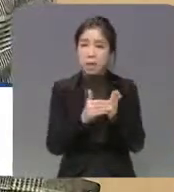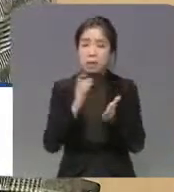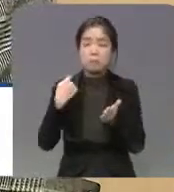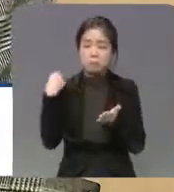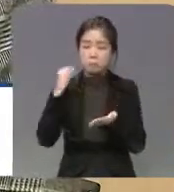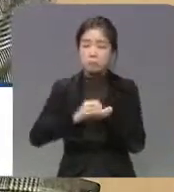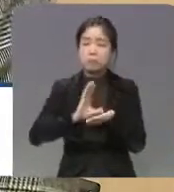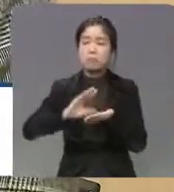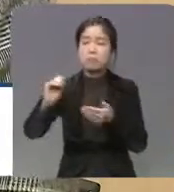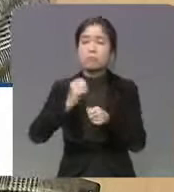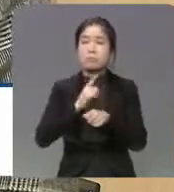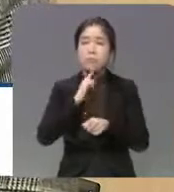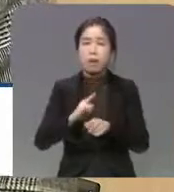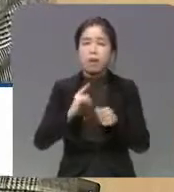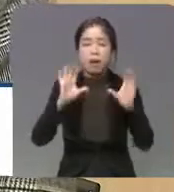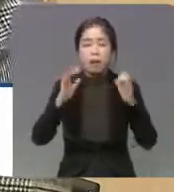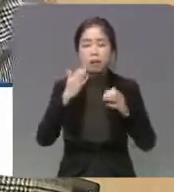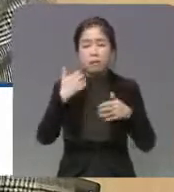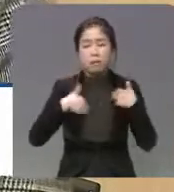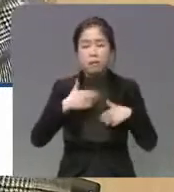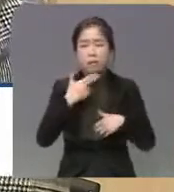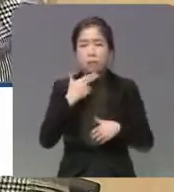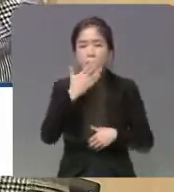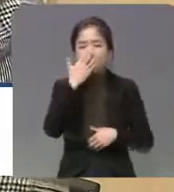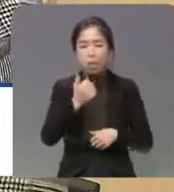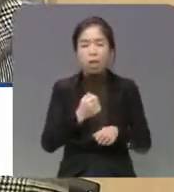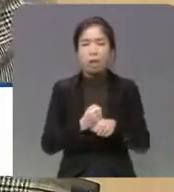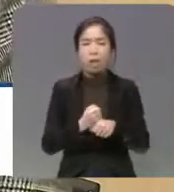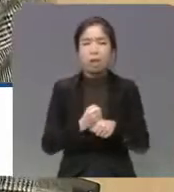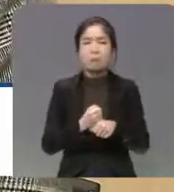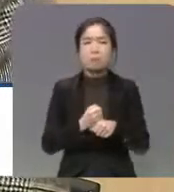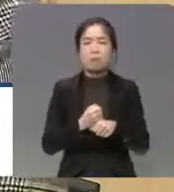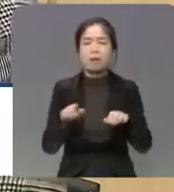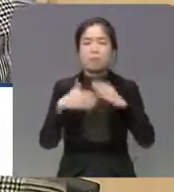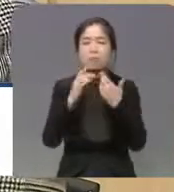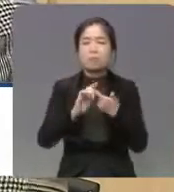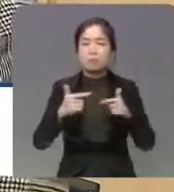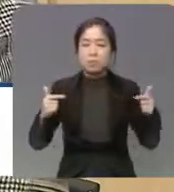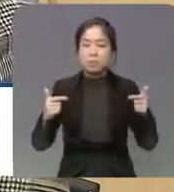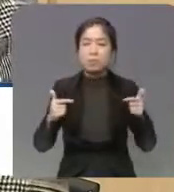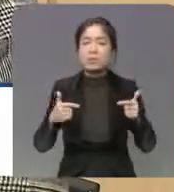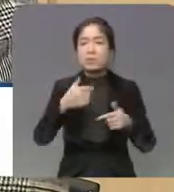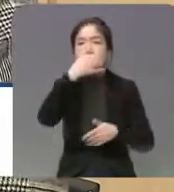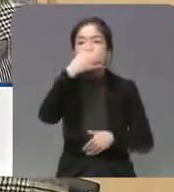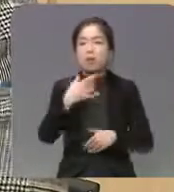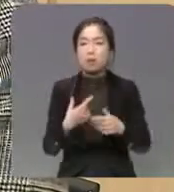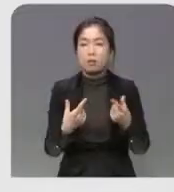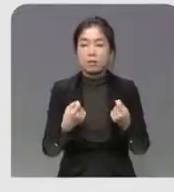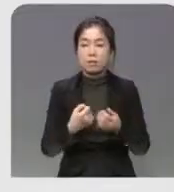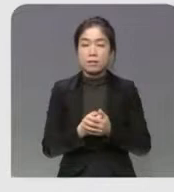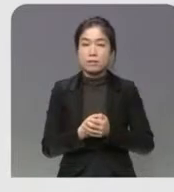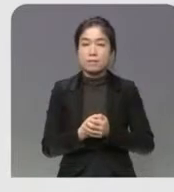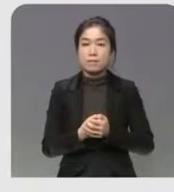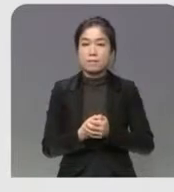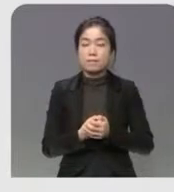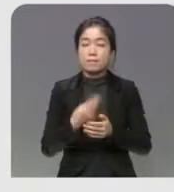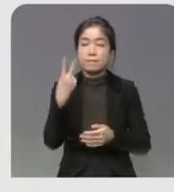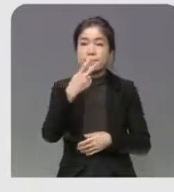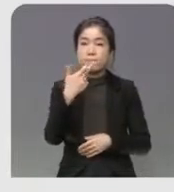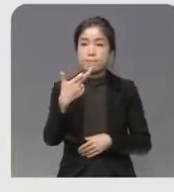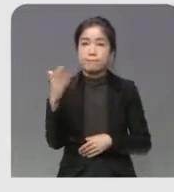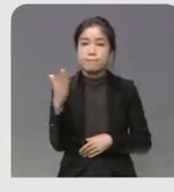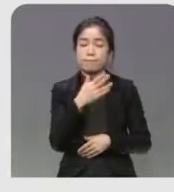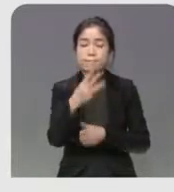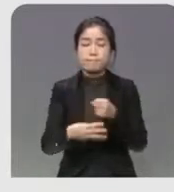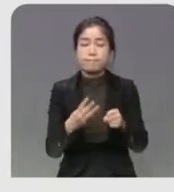의욕도 없어지고 재미도 없어지고 흥미도 잃어가고 하면서 정말 모든 것들이 힘들어지거든요. 지난